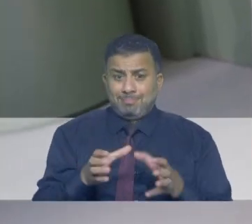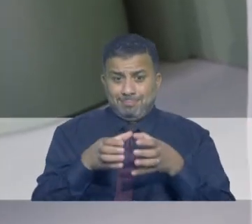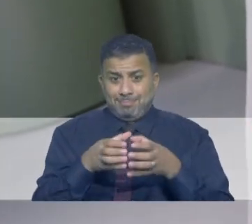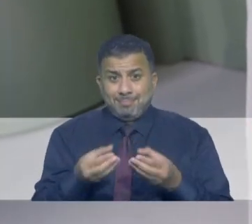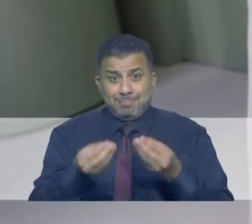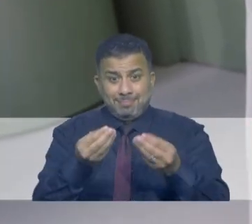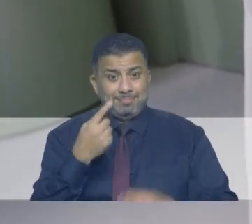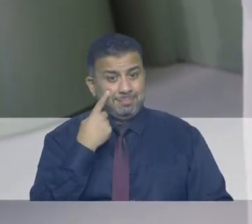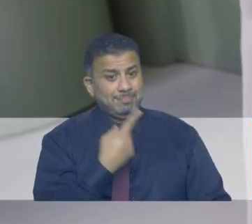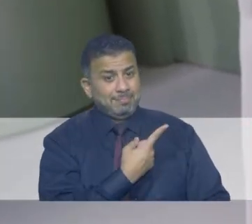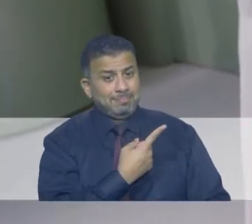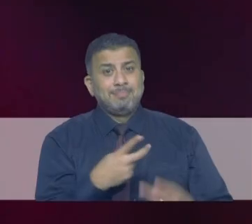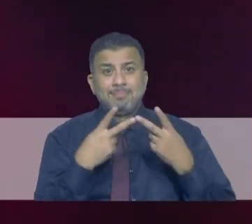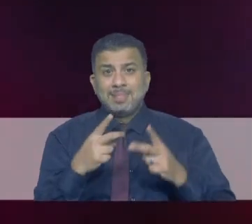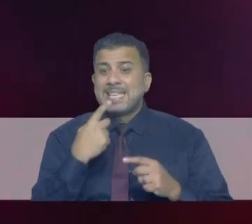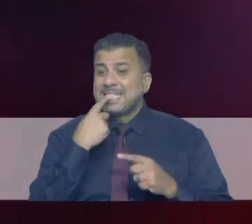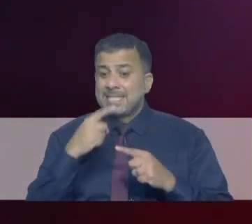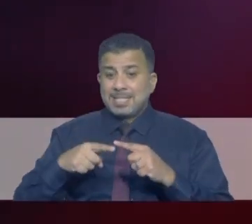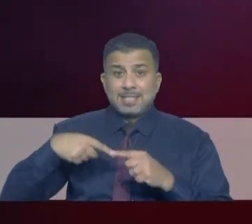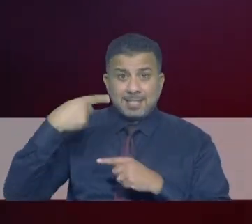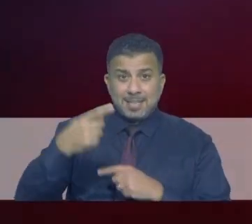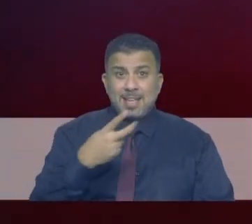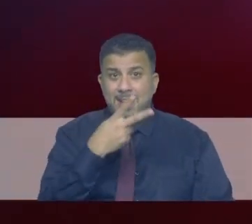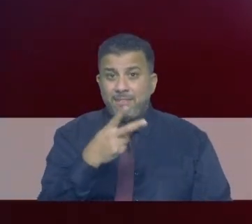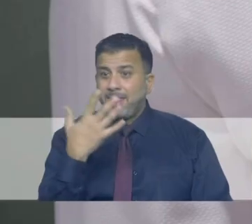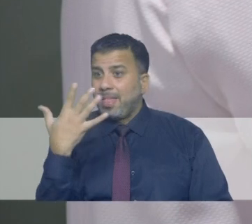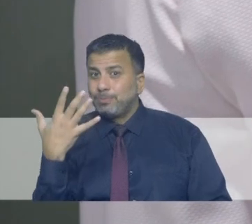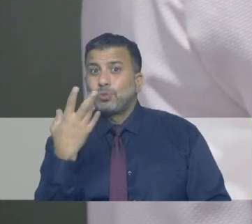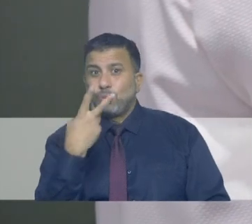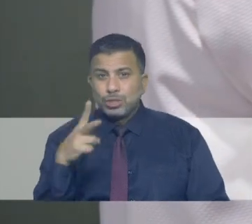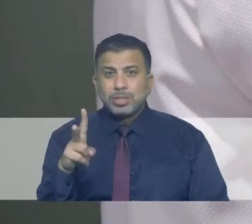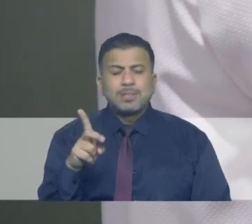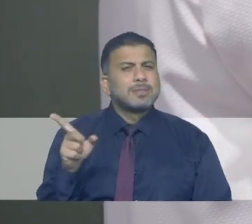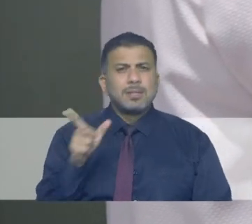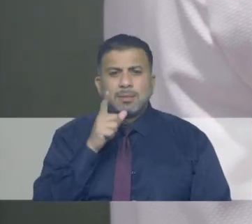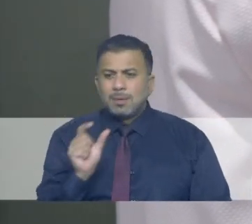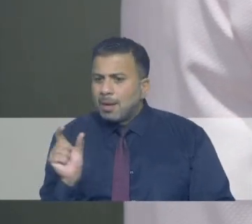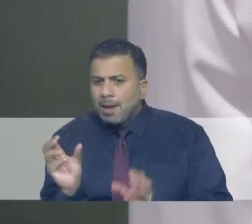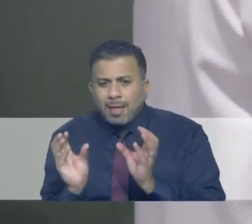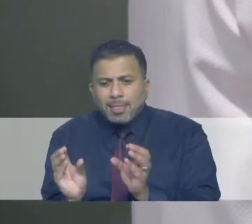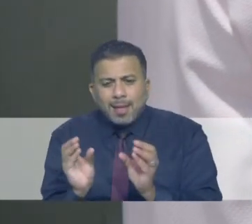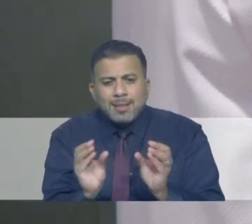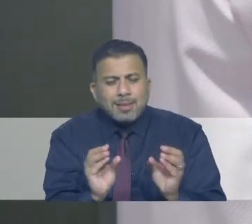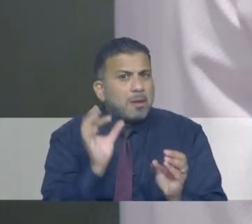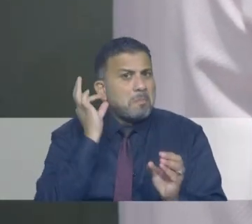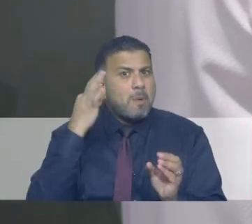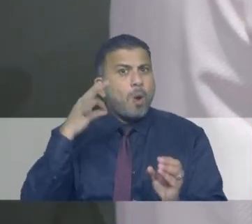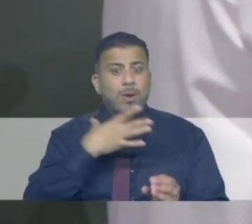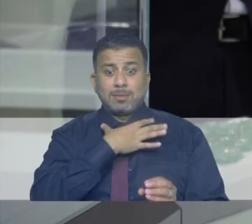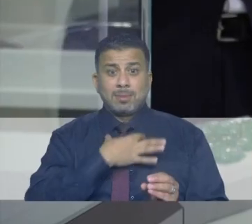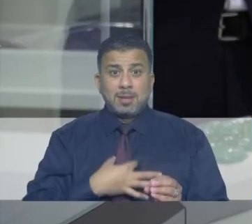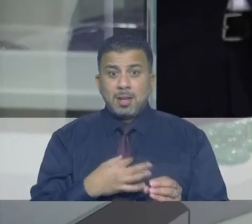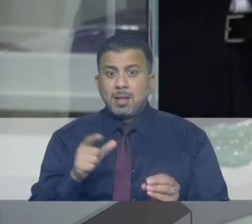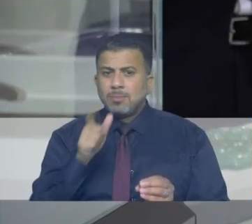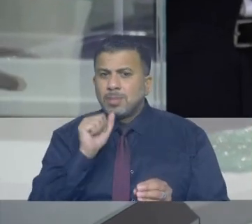التي سيتم إطلاقها في العام المقبل 2025 من قطع مجوهرات تجمع بين